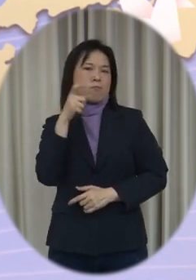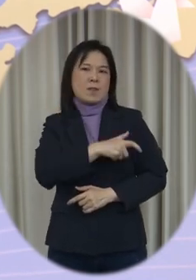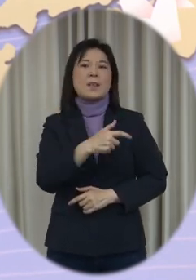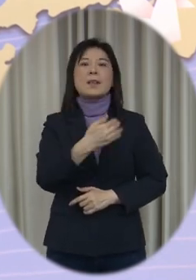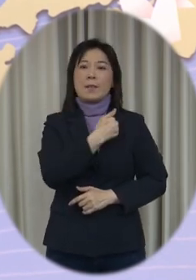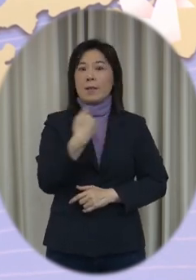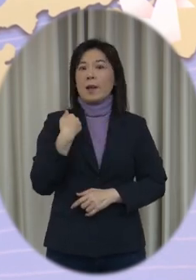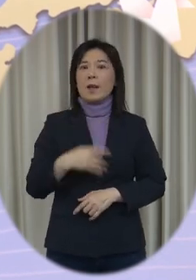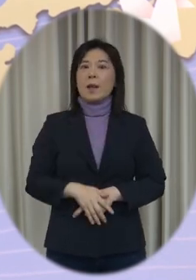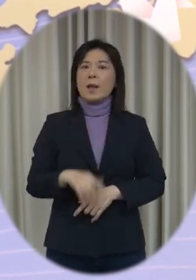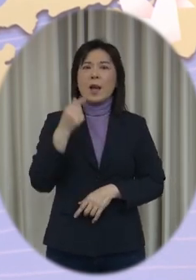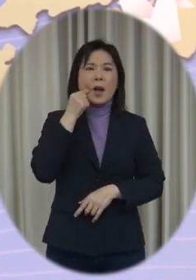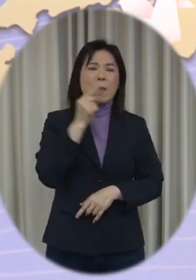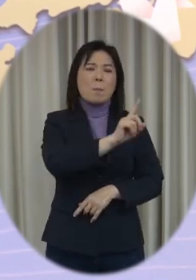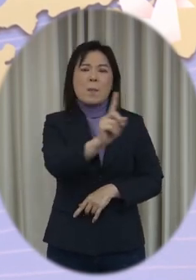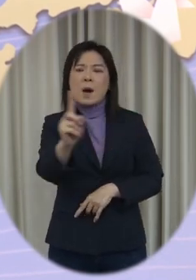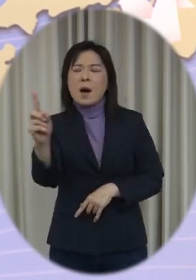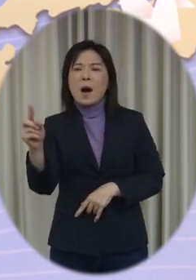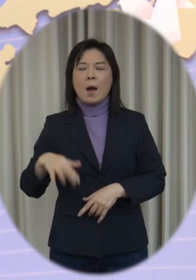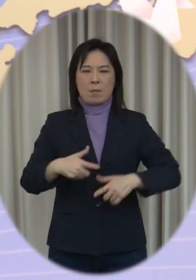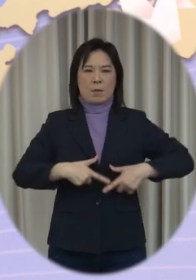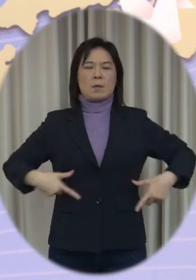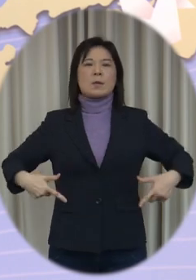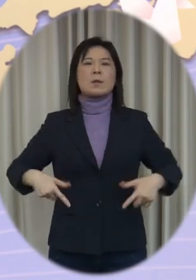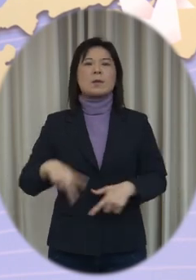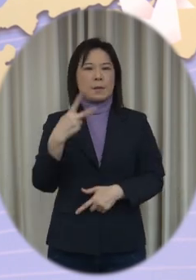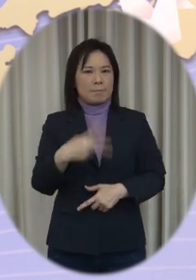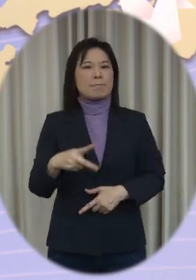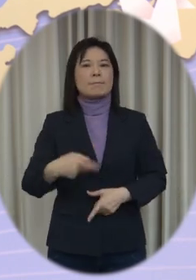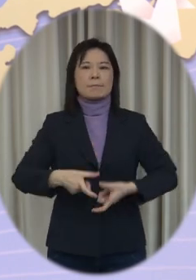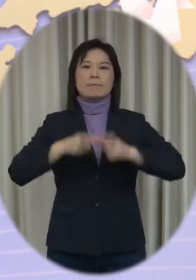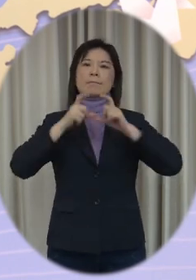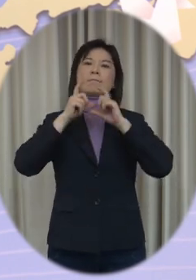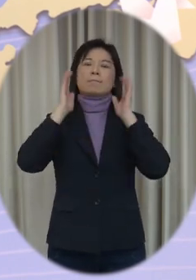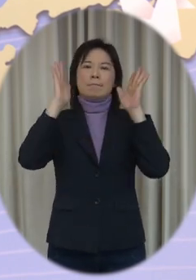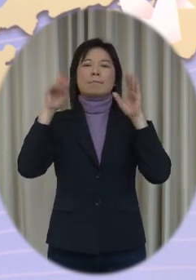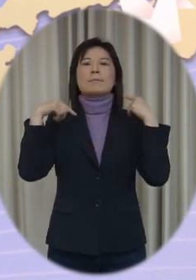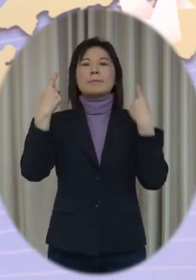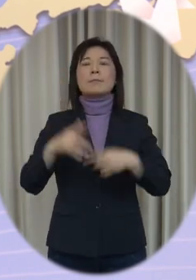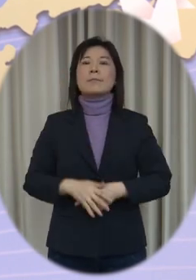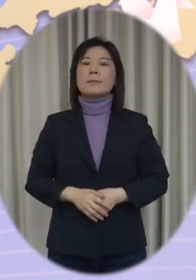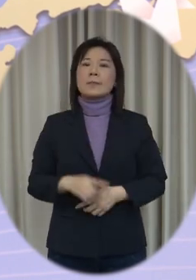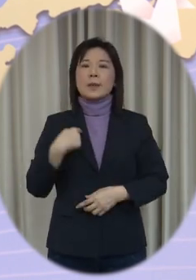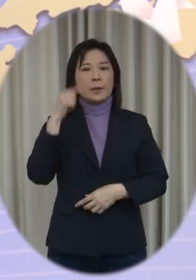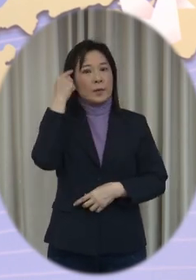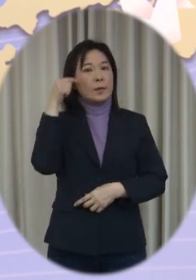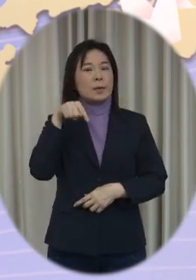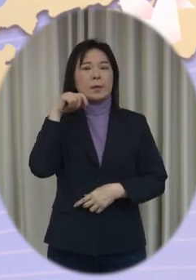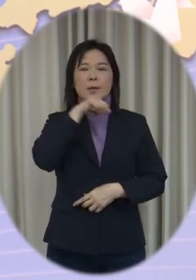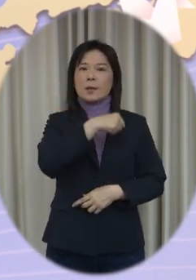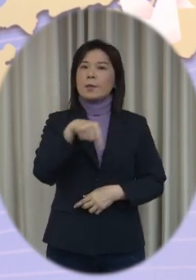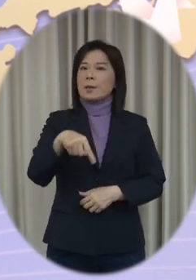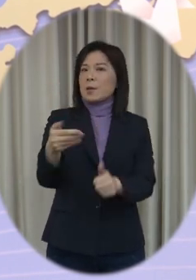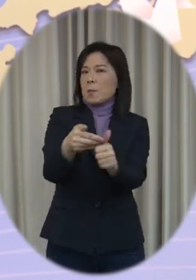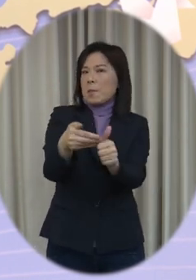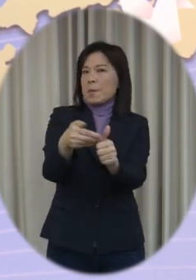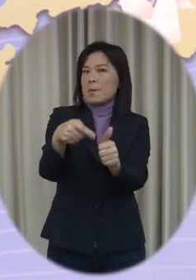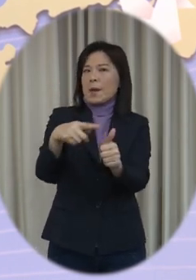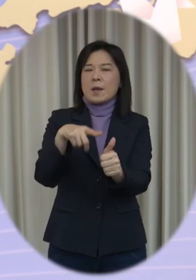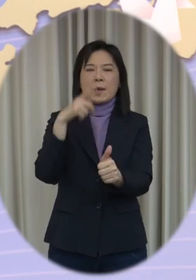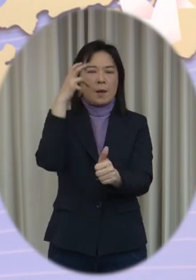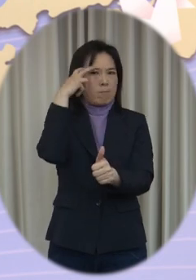到什么困难，总有勇气重新站起来。我认为台湾这一种培养出来的毅